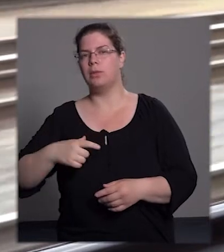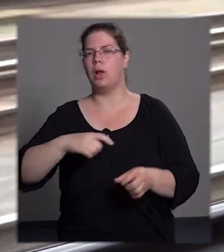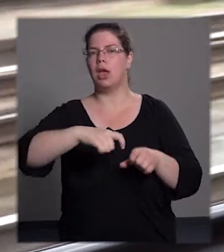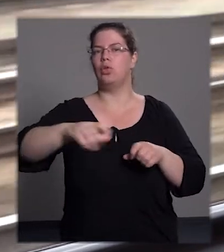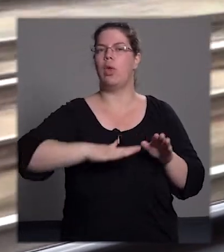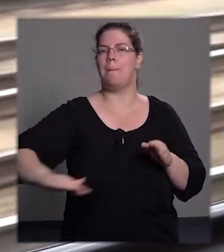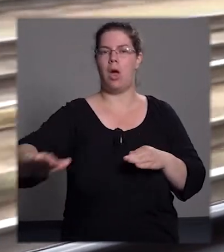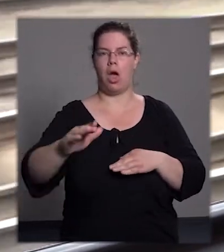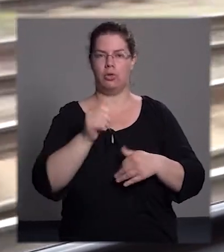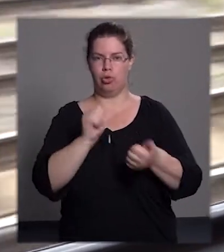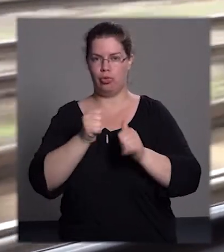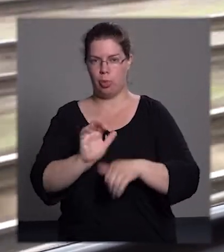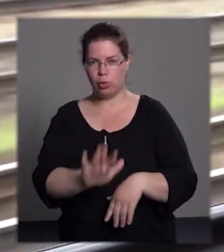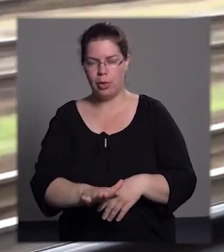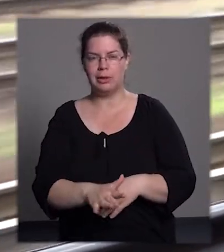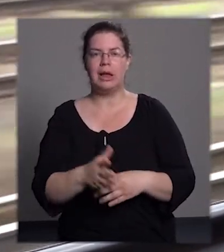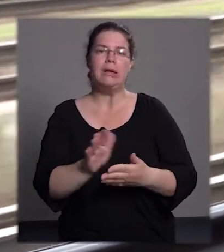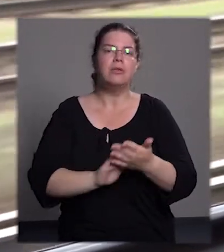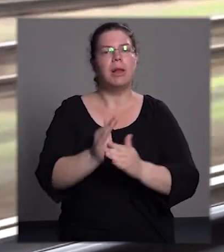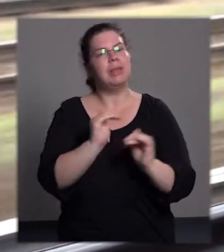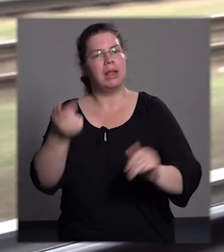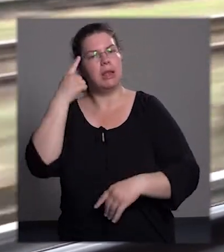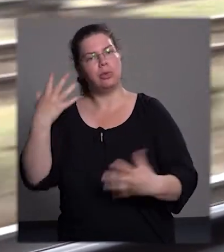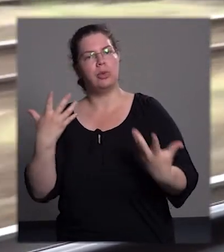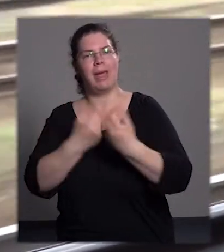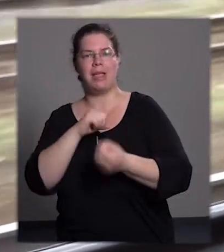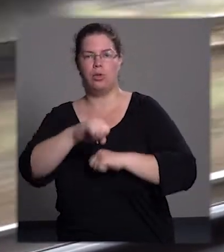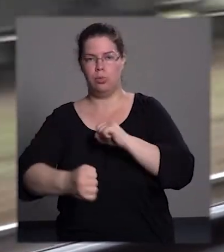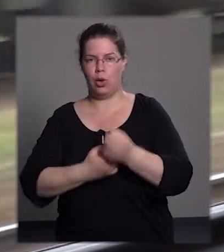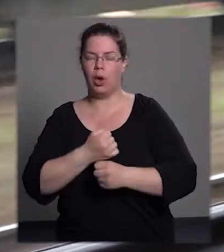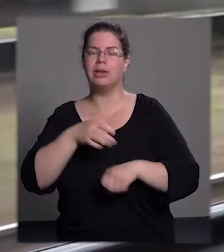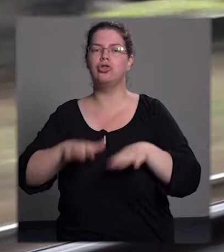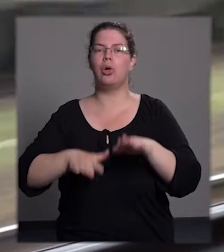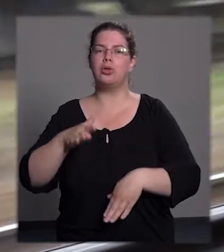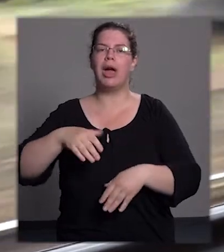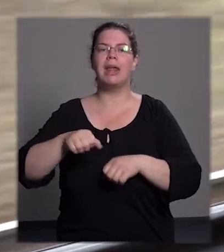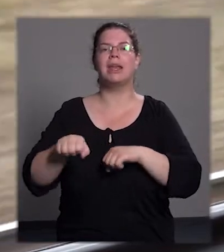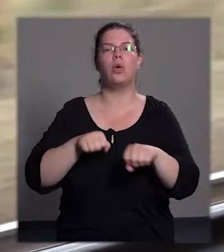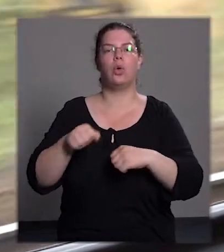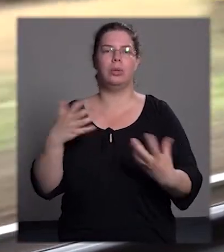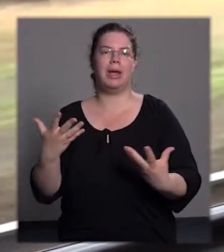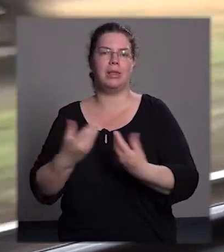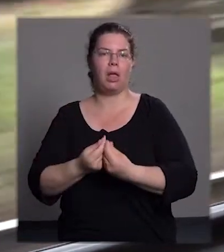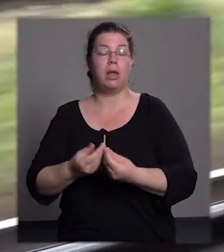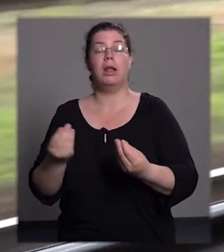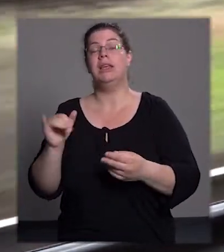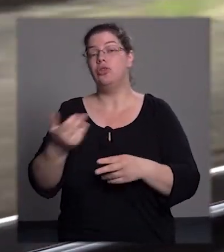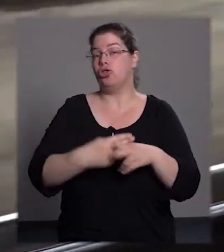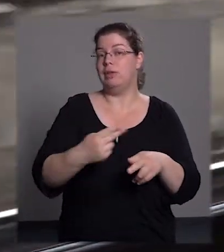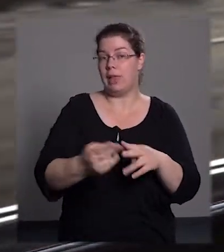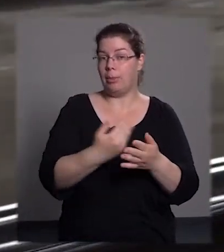sportolóknak, valamilyen szinten együtt tudtunk most már működni a Soroksári önkormányzattal, és tisztább lett a Dunapart, ami a